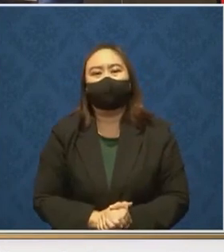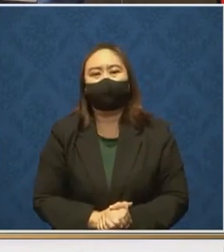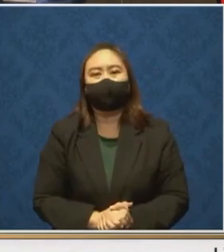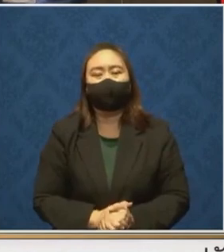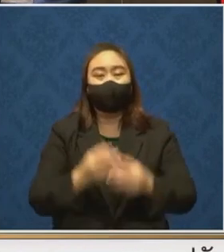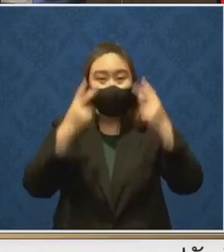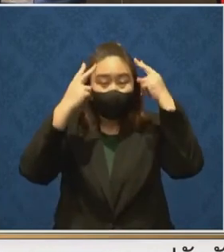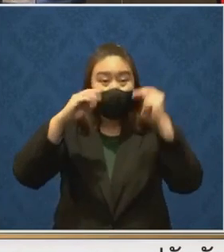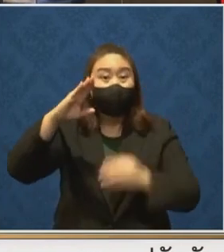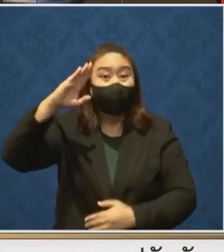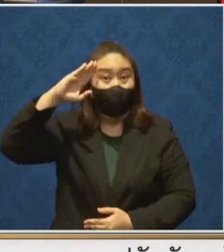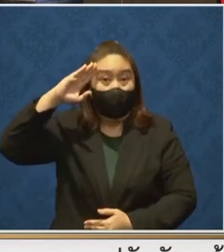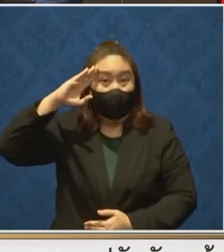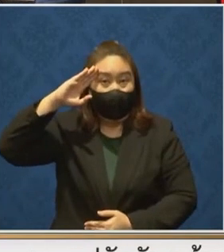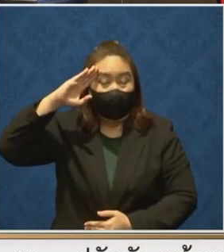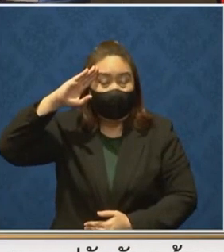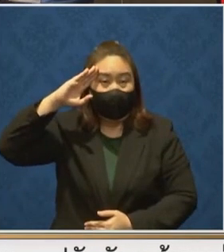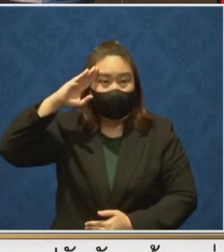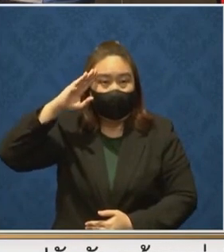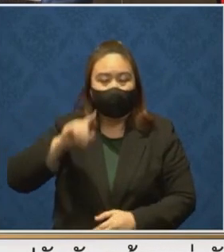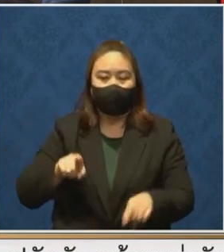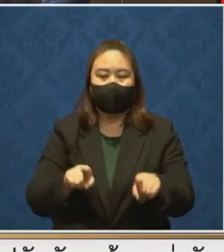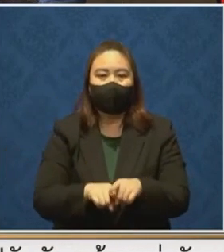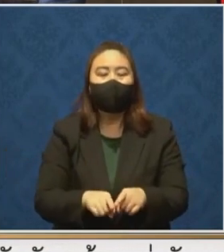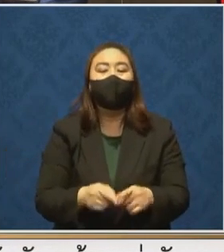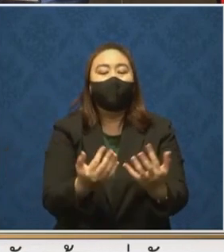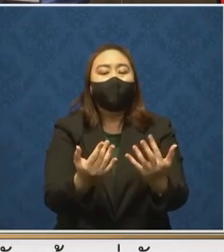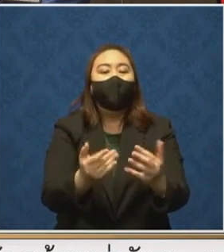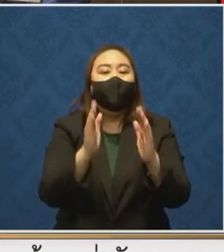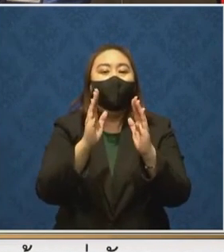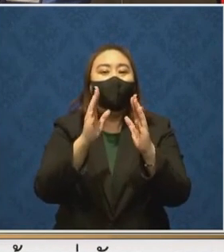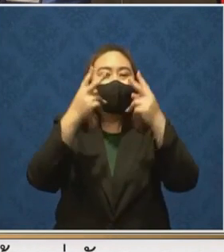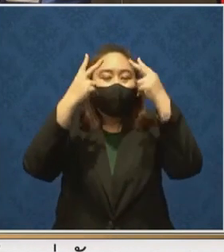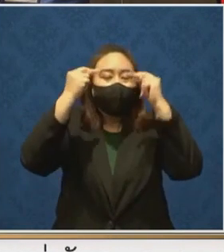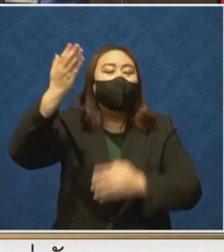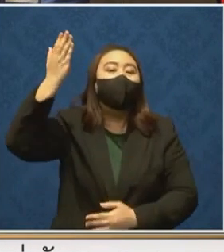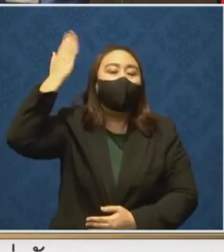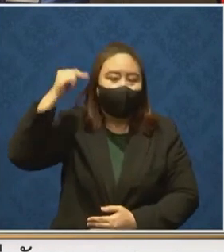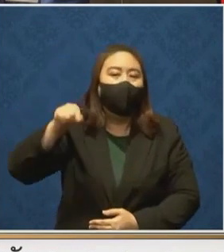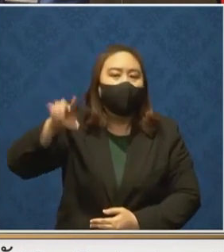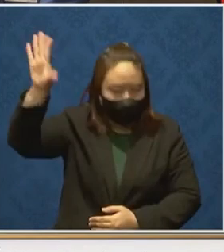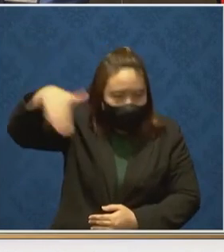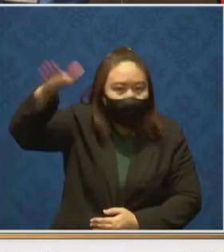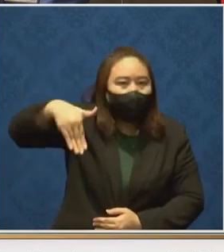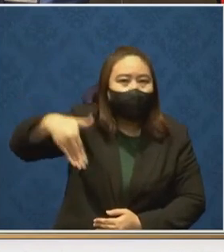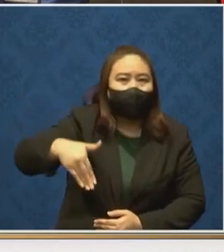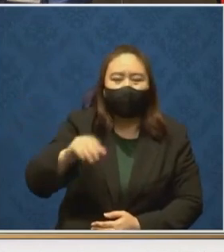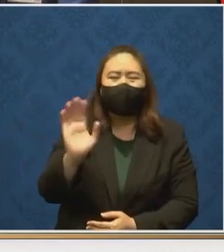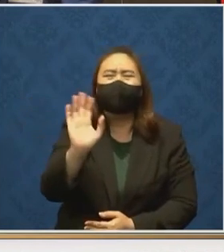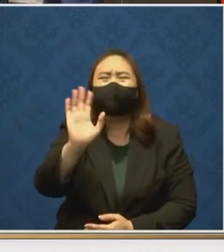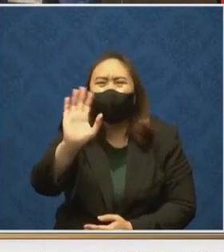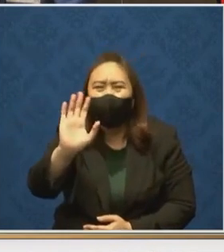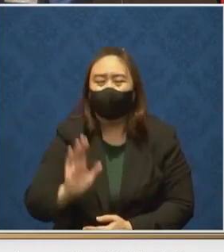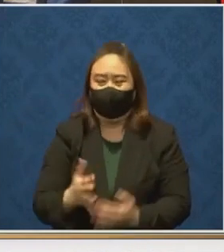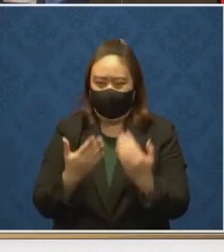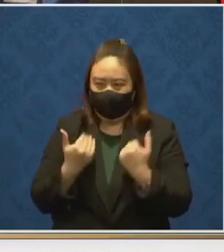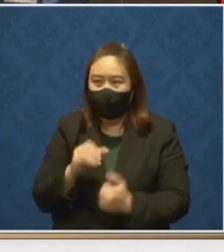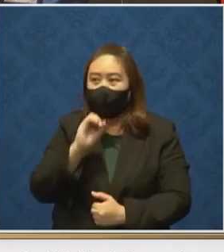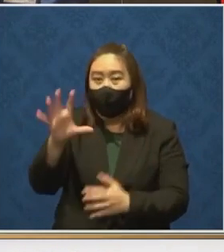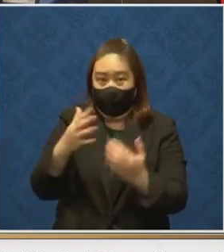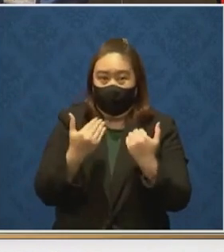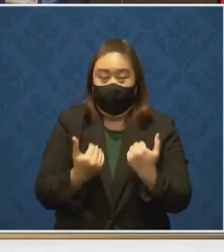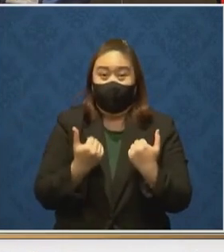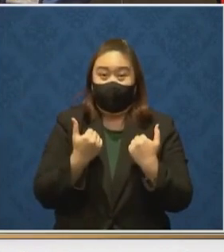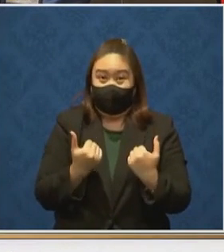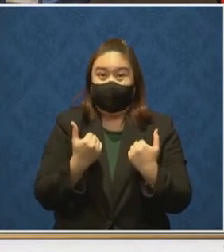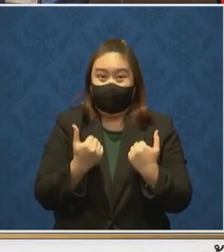ปยตไม่ต้องมาท้าให้ท่านอดีตนายกคนเก่งกับประเทศมาให้ได้ดีฉันจะบอกพ่เดปยตรงนี้ค่ว่าความ